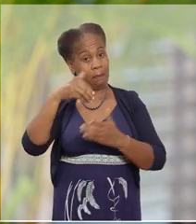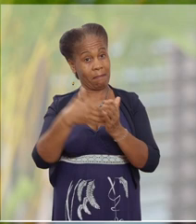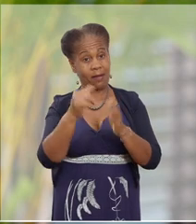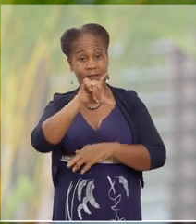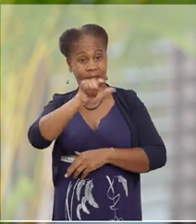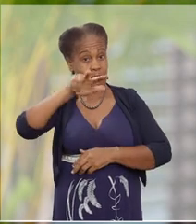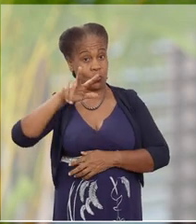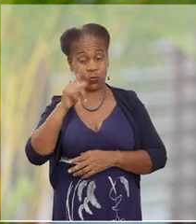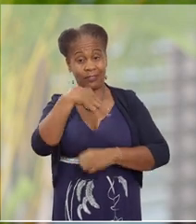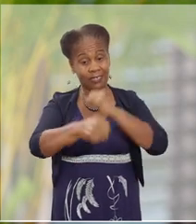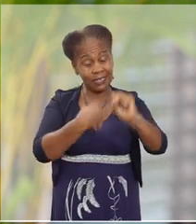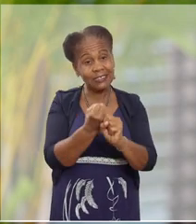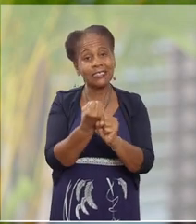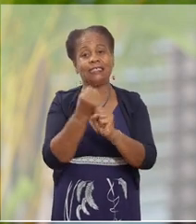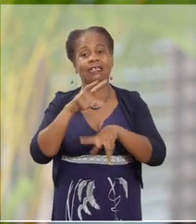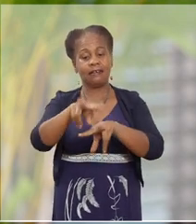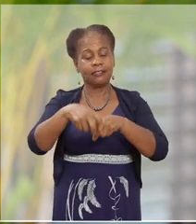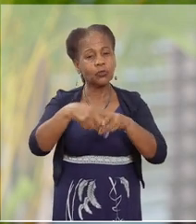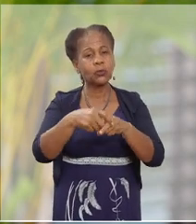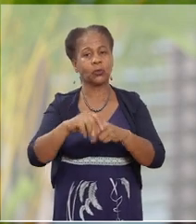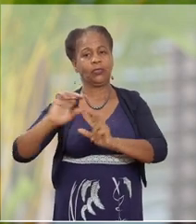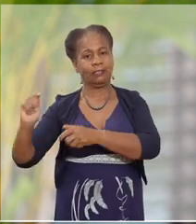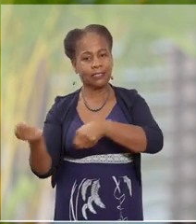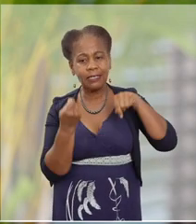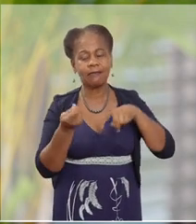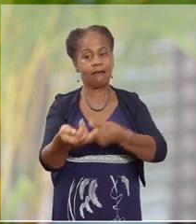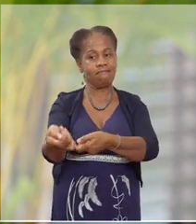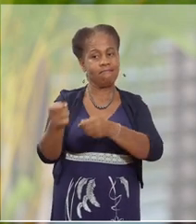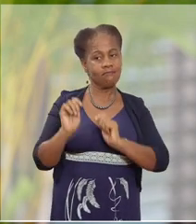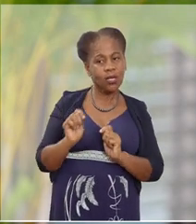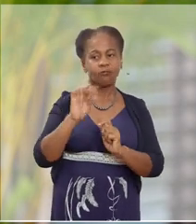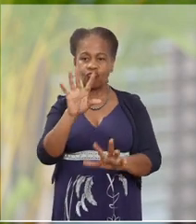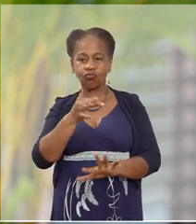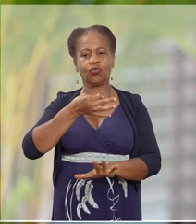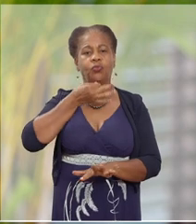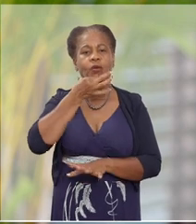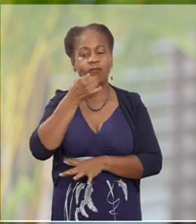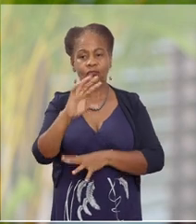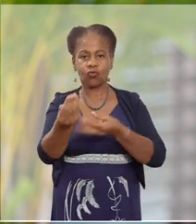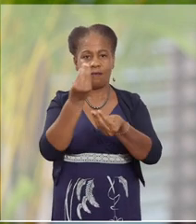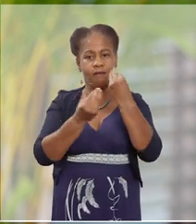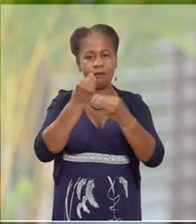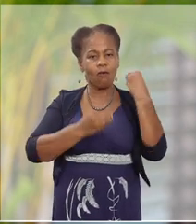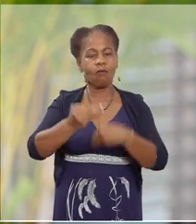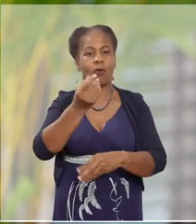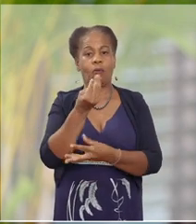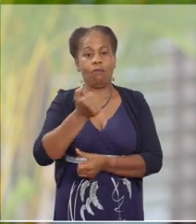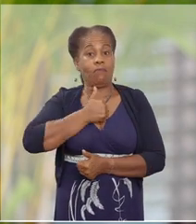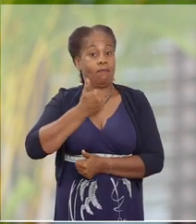l'agriculture de l'élevage et de la pêche qui favorise l'autonomie alimentaire ensemble